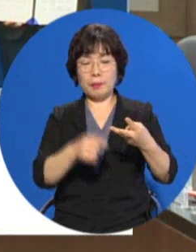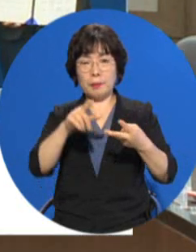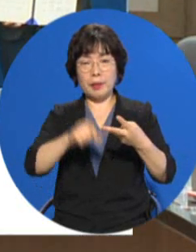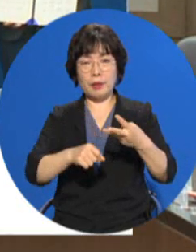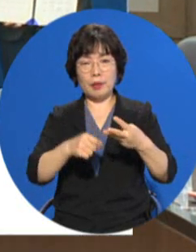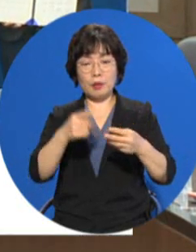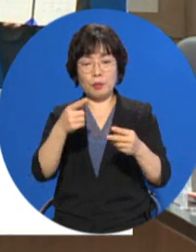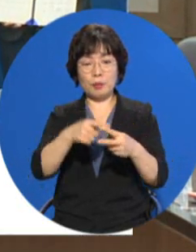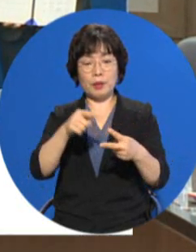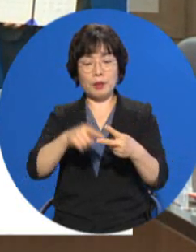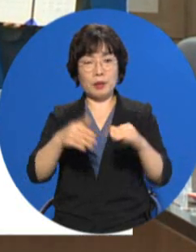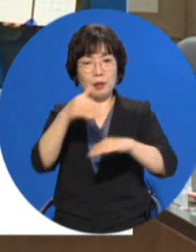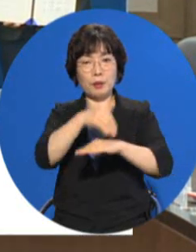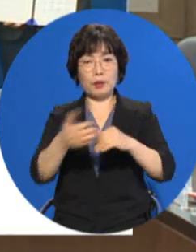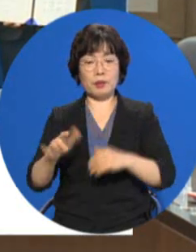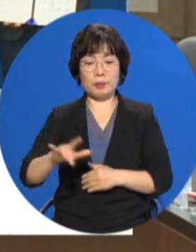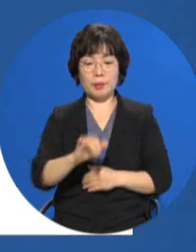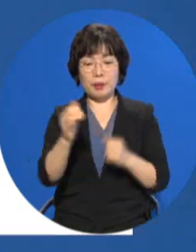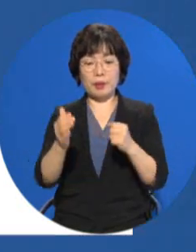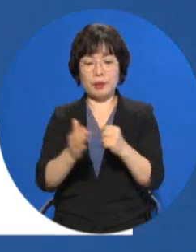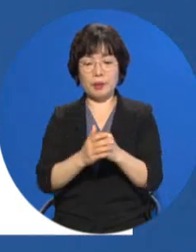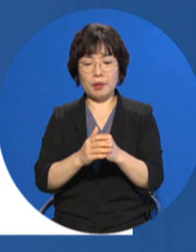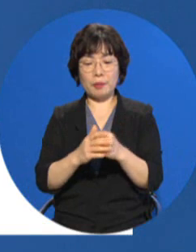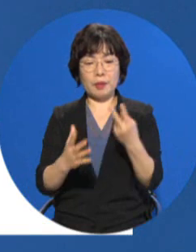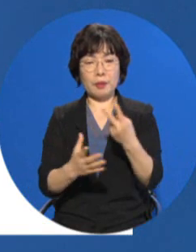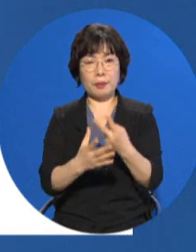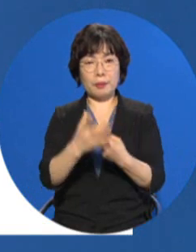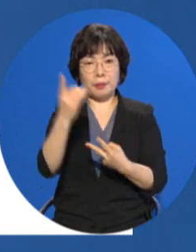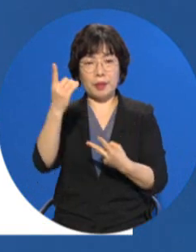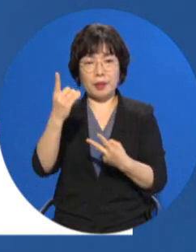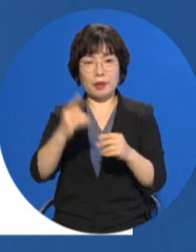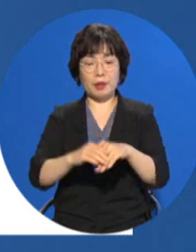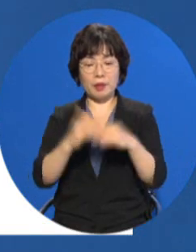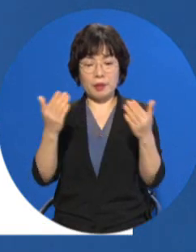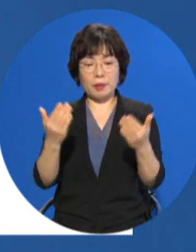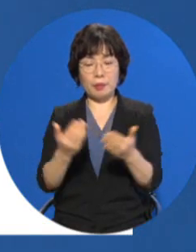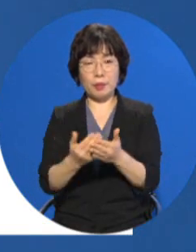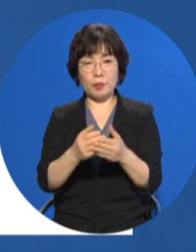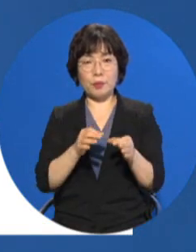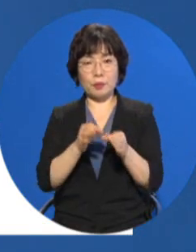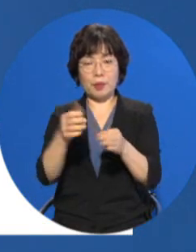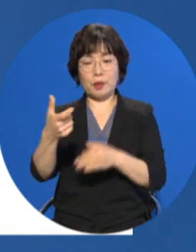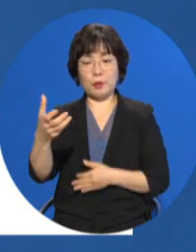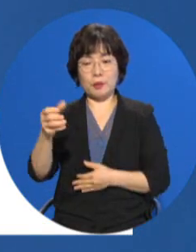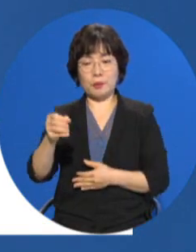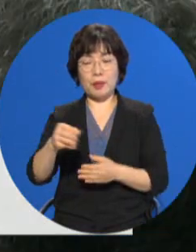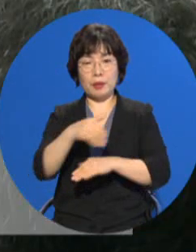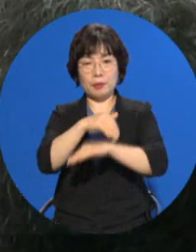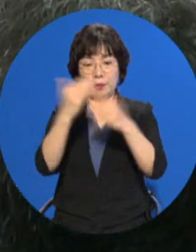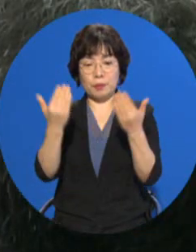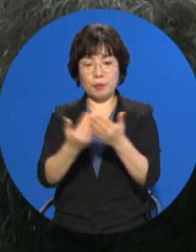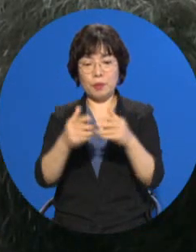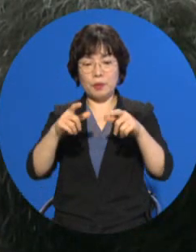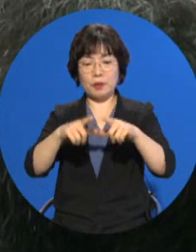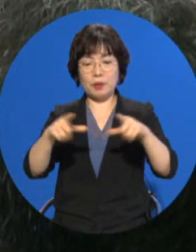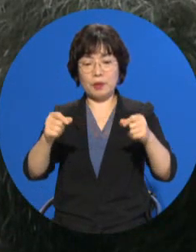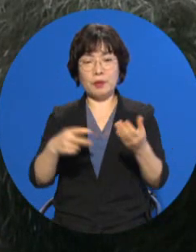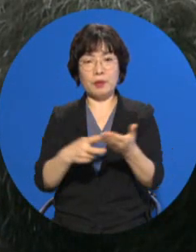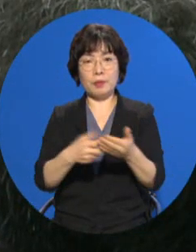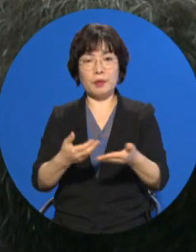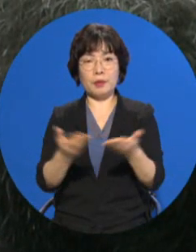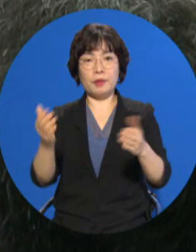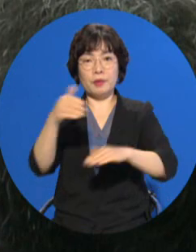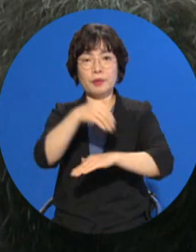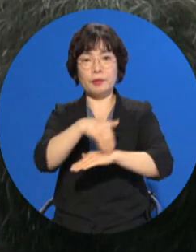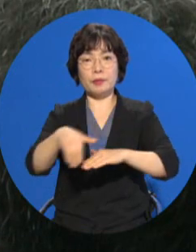지급될 예정이었지만 코로나19 사태로 경기가 침체되면서 상반기에 60만 원 전액이 지역 상품권으로 지급되고